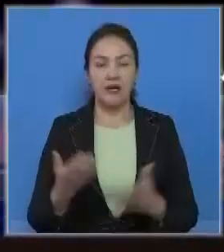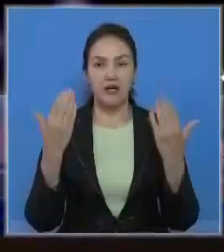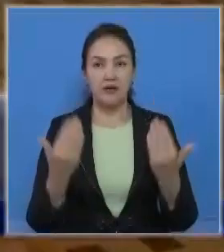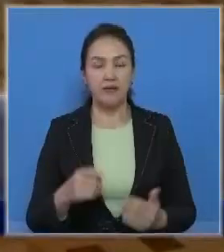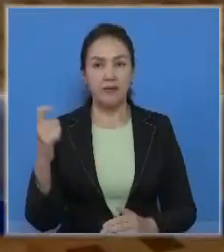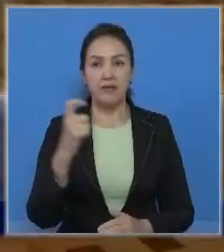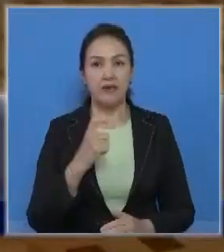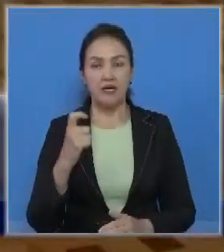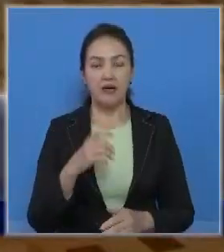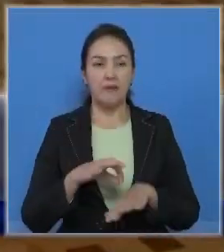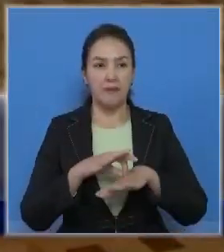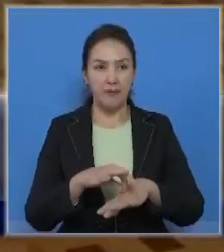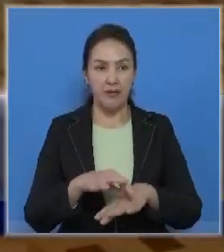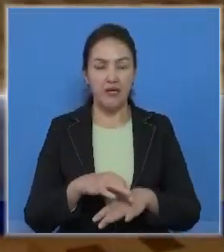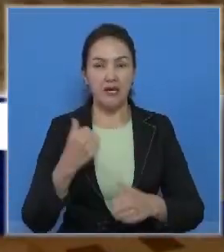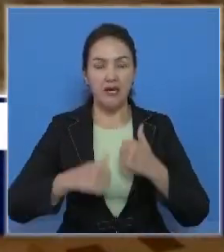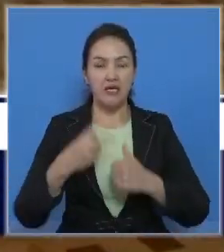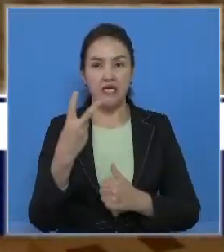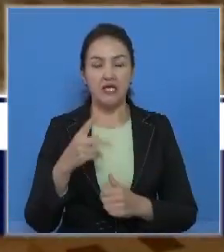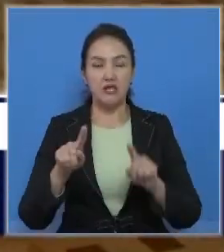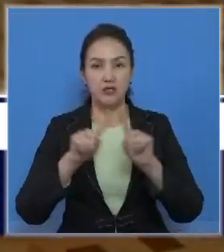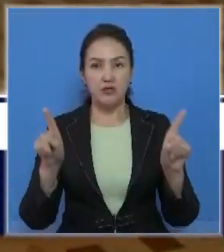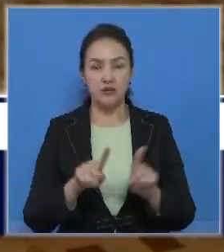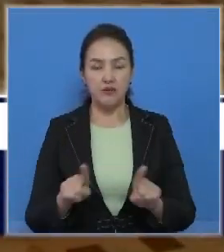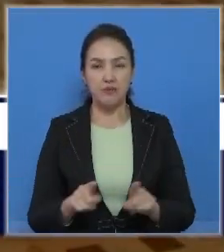мы в хроматовском районе проводим конкурс данная